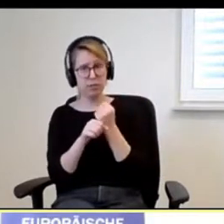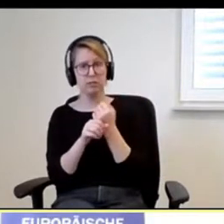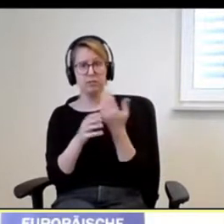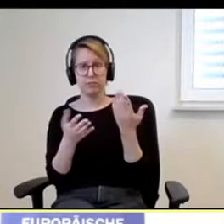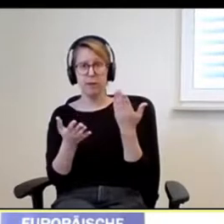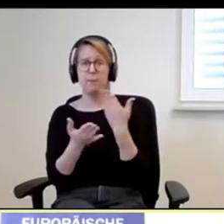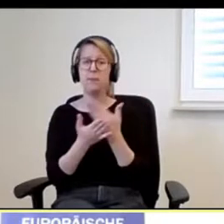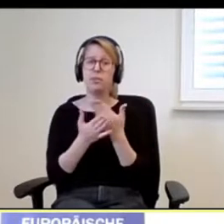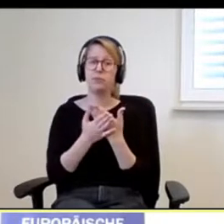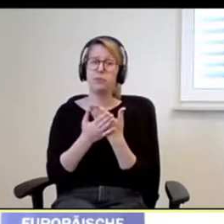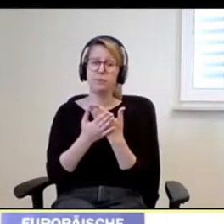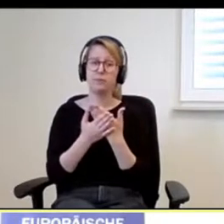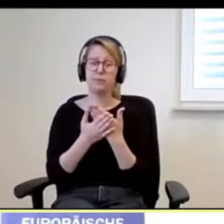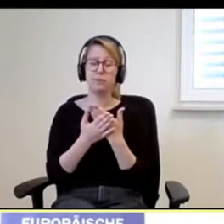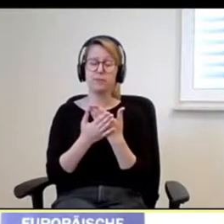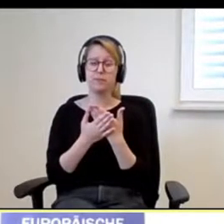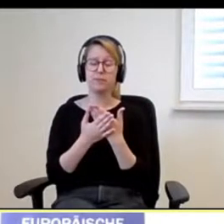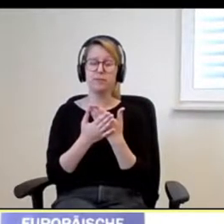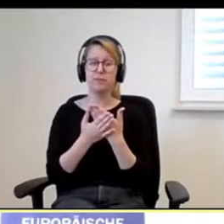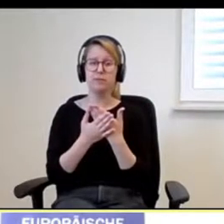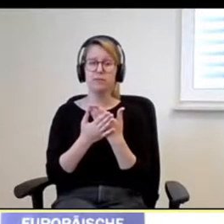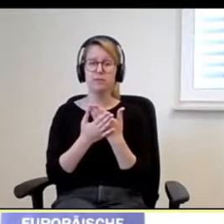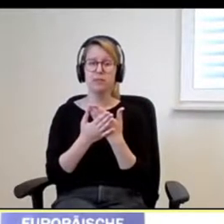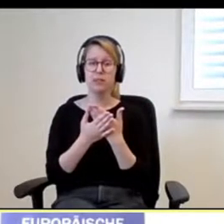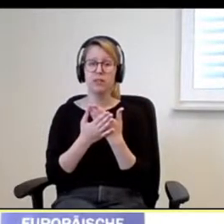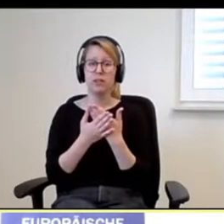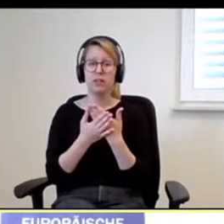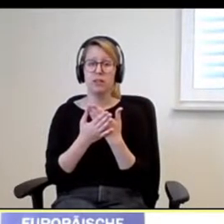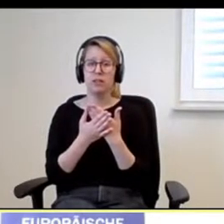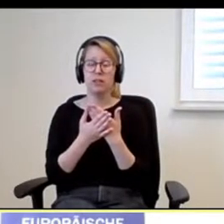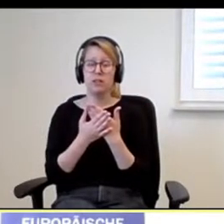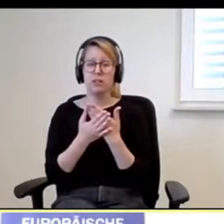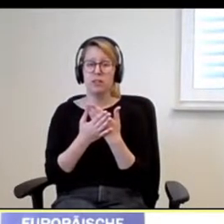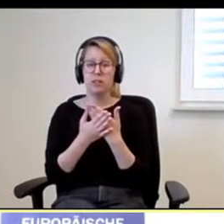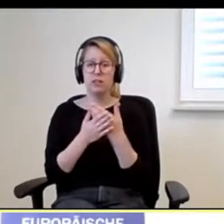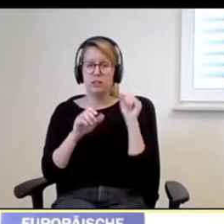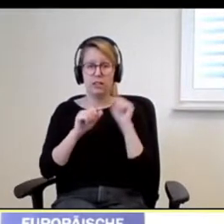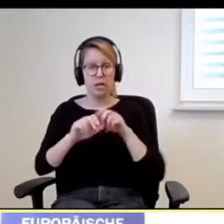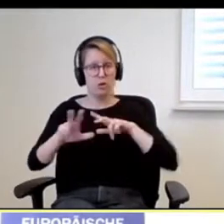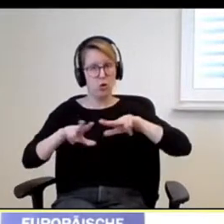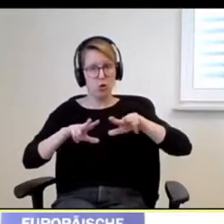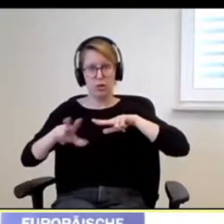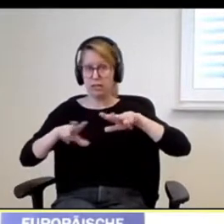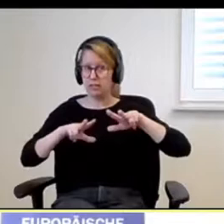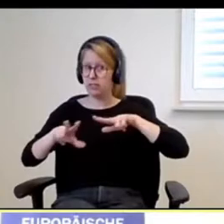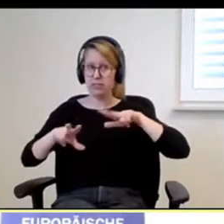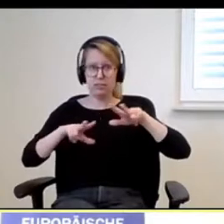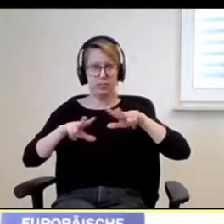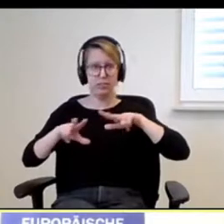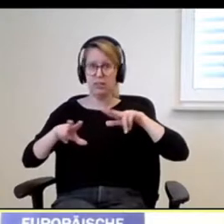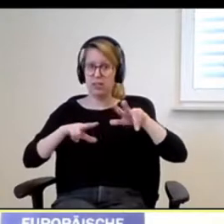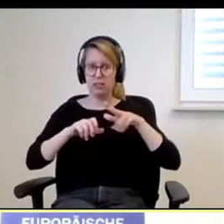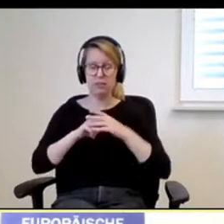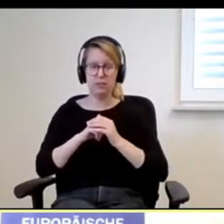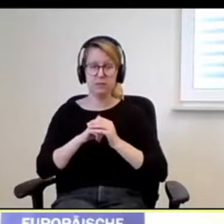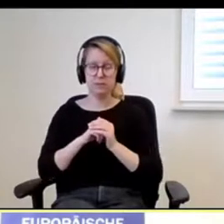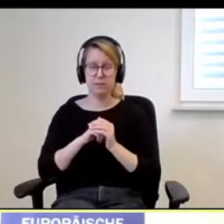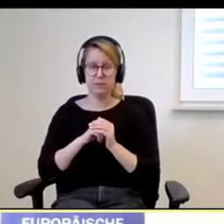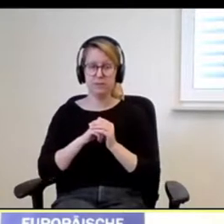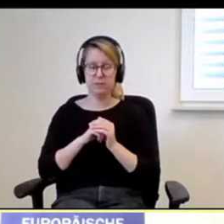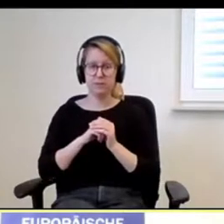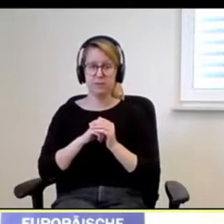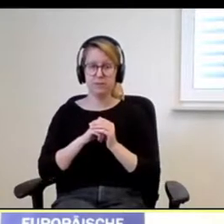aussi nous-mêmes organiser des événements. Tout le monde peut organiser un événement. D'ailleurs, c'est dans toutes les langues